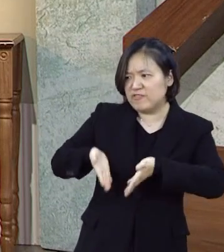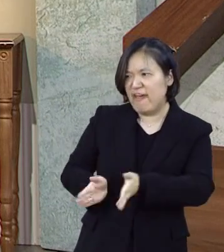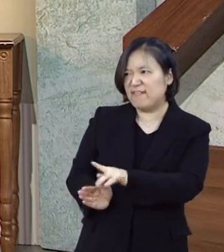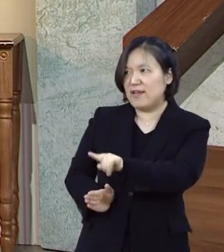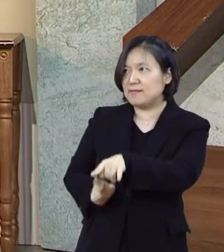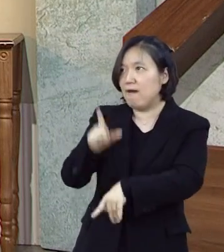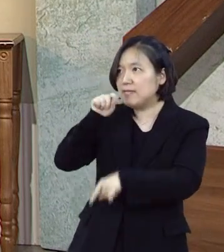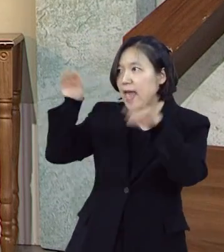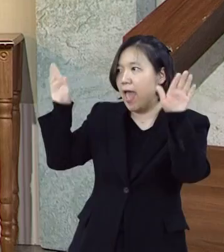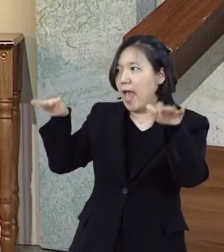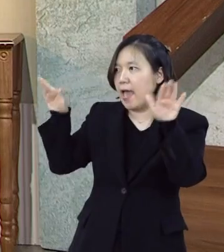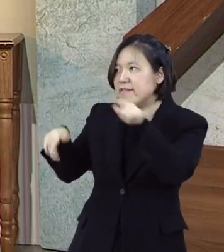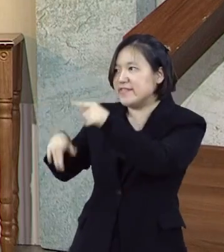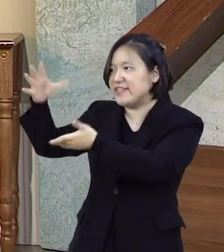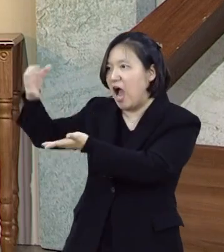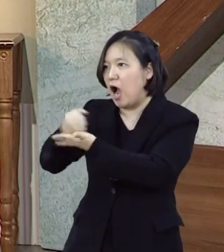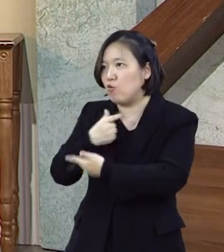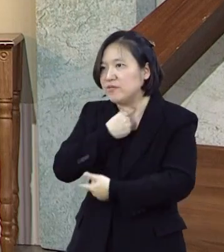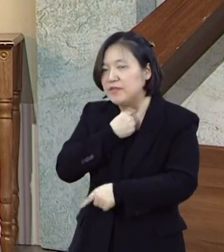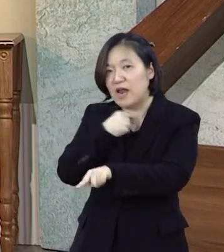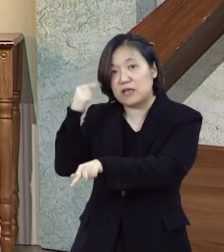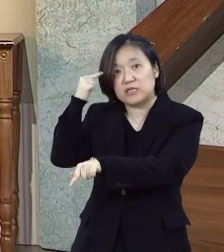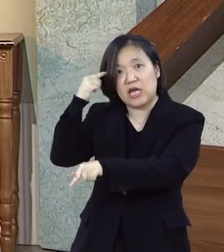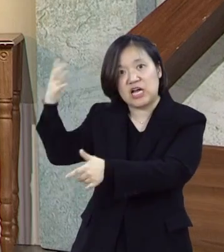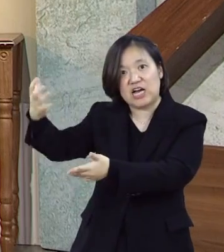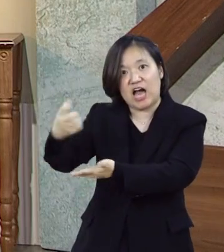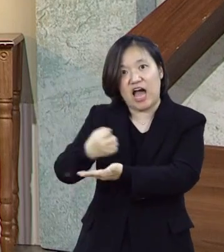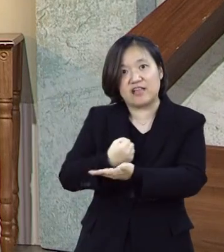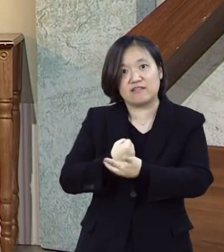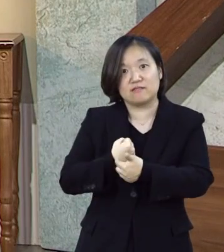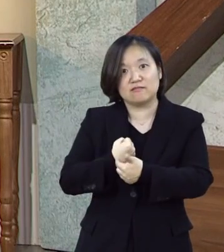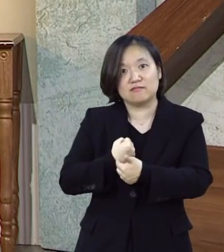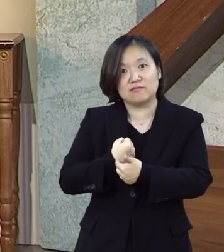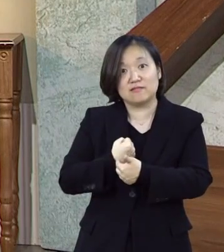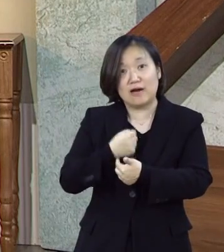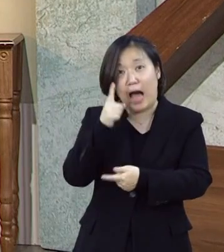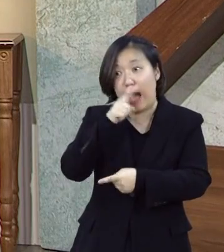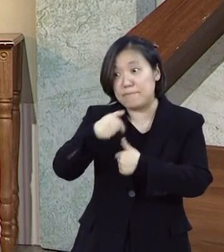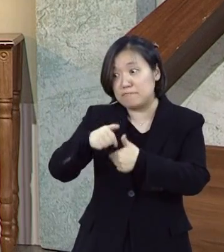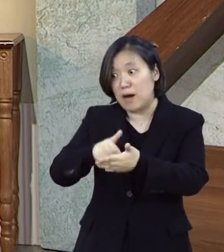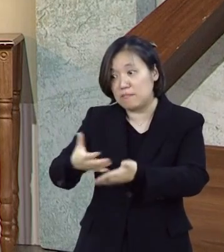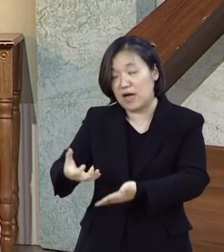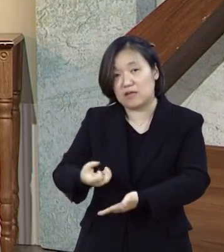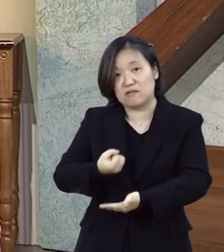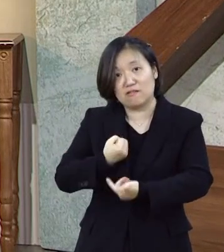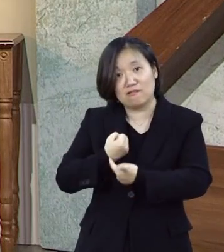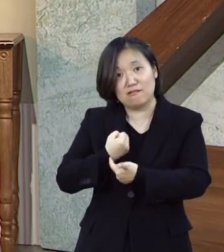내가 다시 잡아먹어버려야지. 내가 다 찢어버릴 거예요. 이씨. 막 이러면